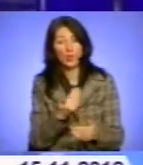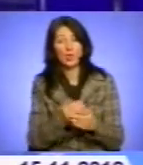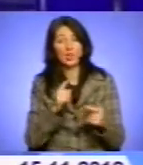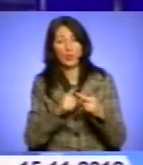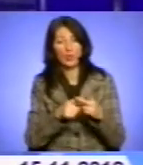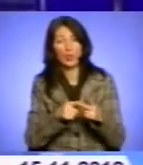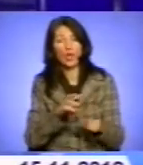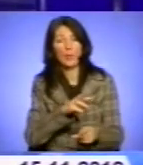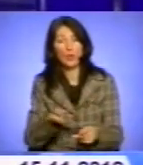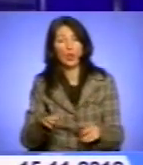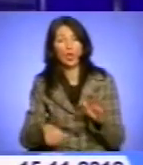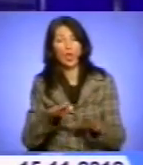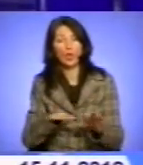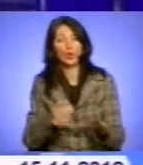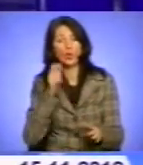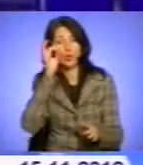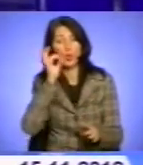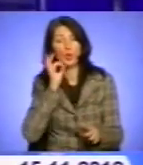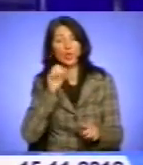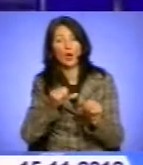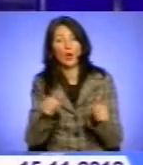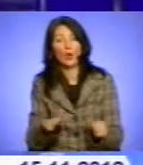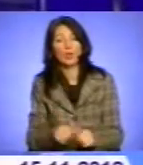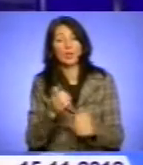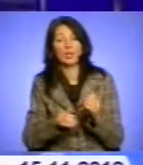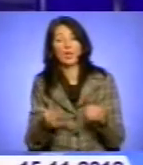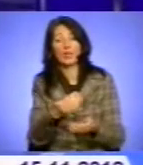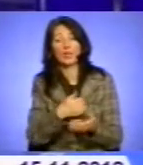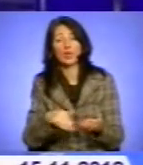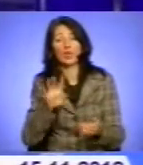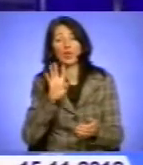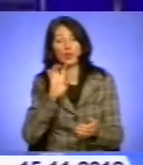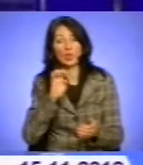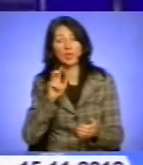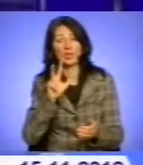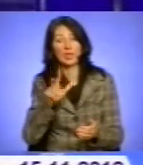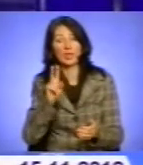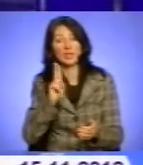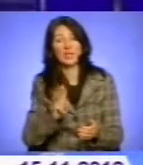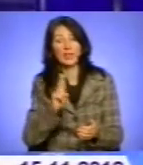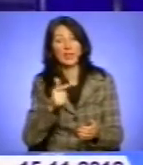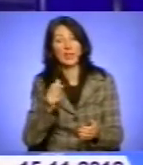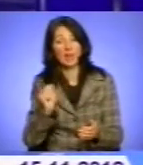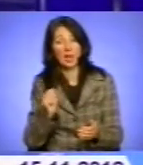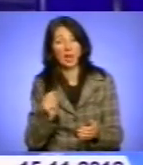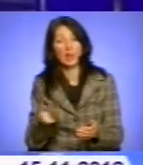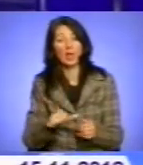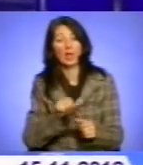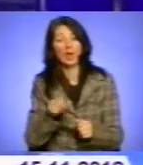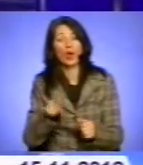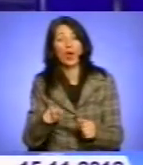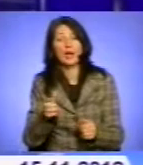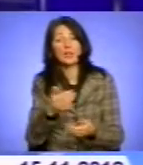тонн солодких коренів. Середня врожайність цукристих – 403 центнера з гектара. Крім того, господарства краю вже зібрали сою на